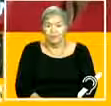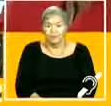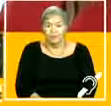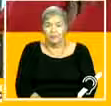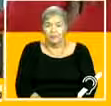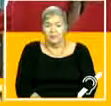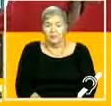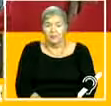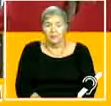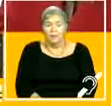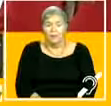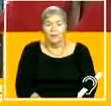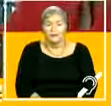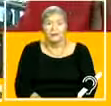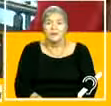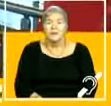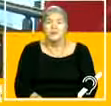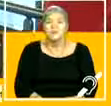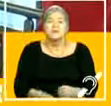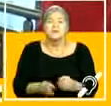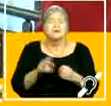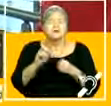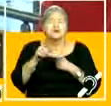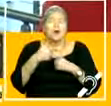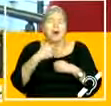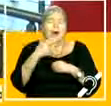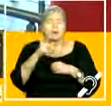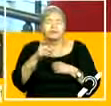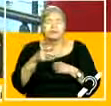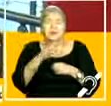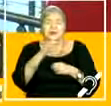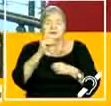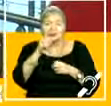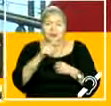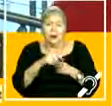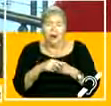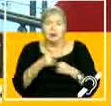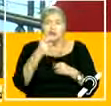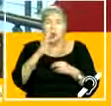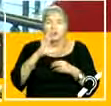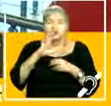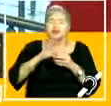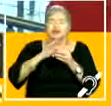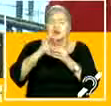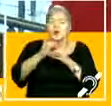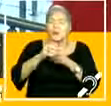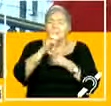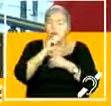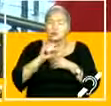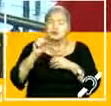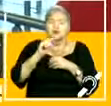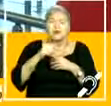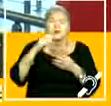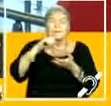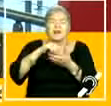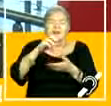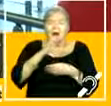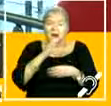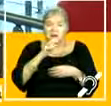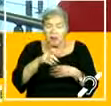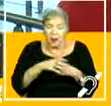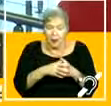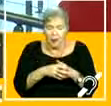Sora mea locuiește în Rehovot, la vreo 250 km în sudul Tel Avivului.